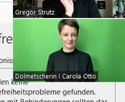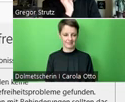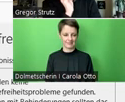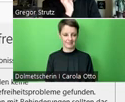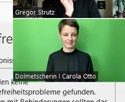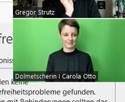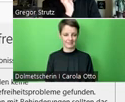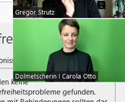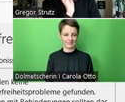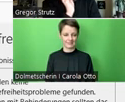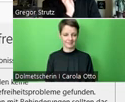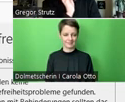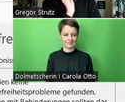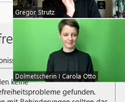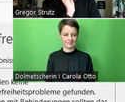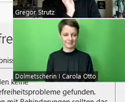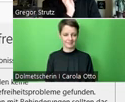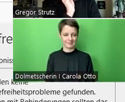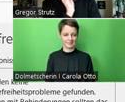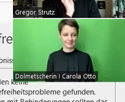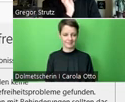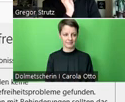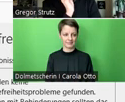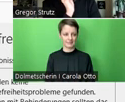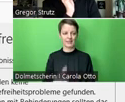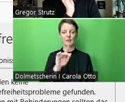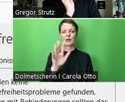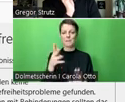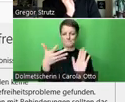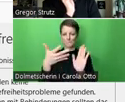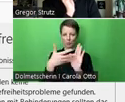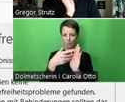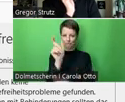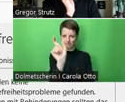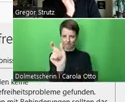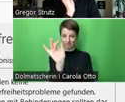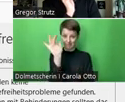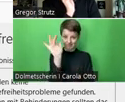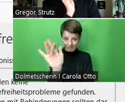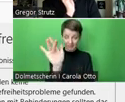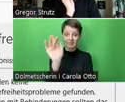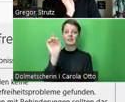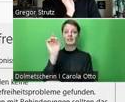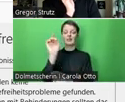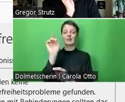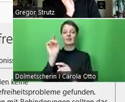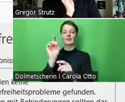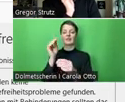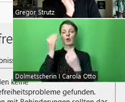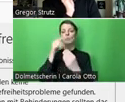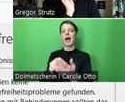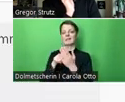Und jetzt habe ich hier die Möglichkeit bei Überprüfen, Kommentare anzeigen, mir